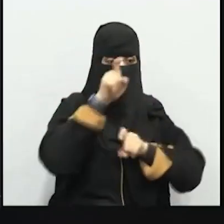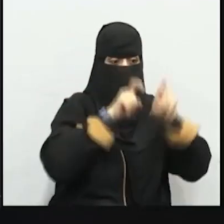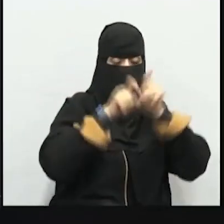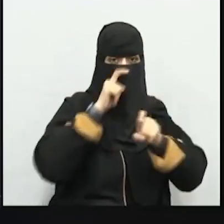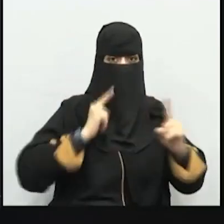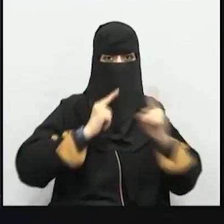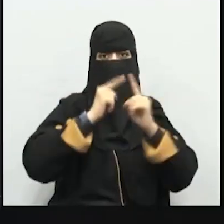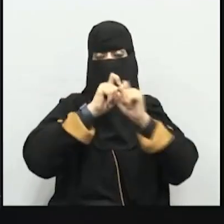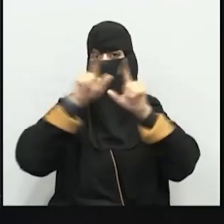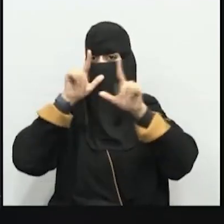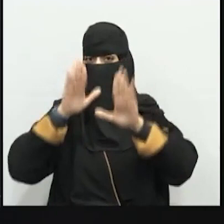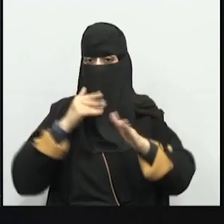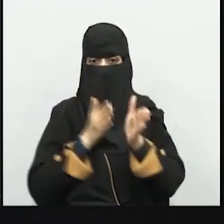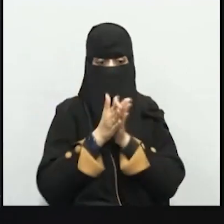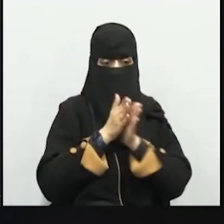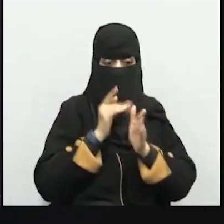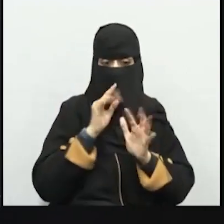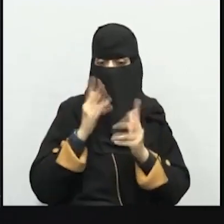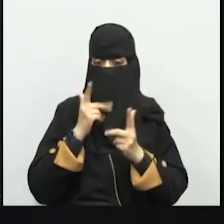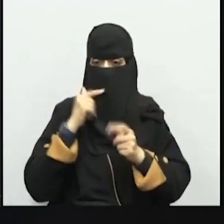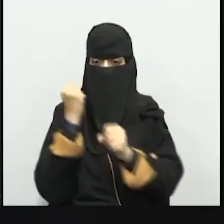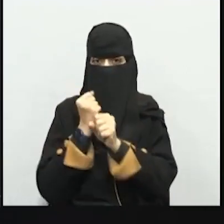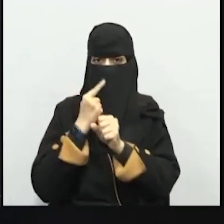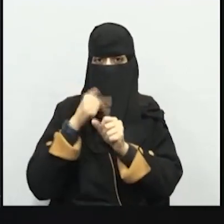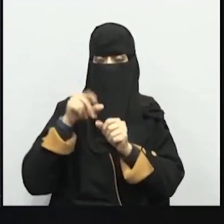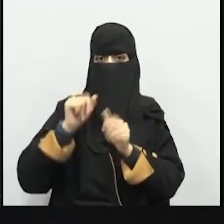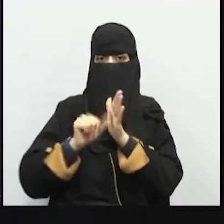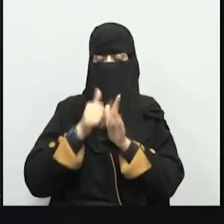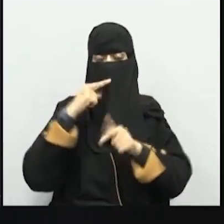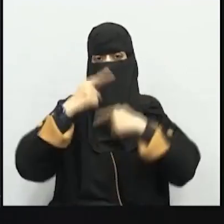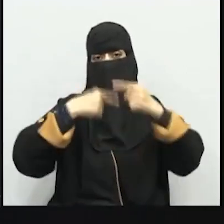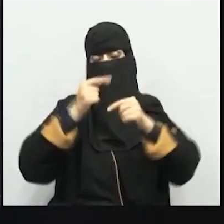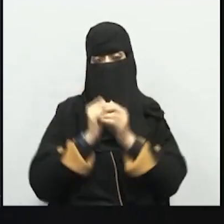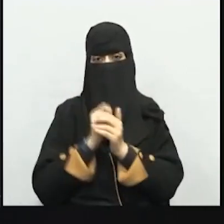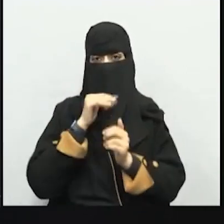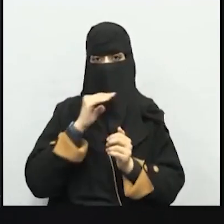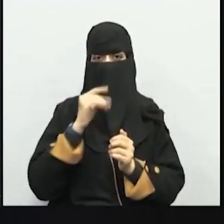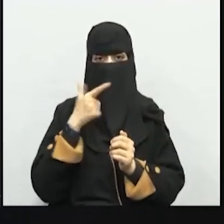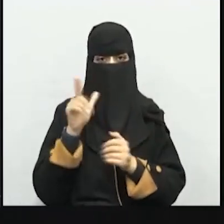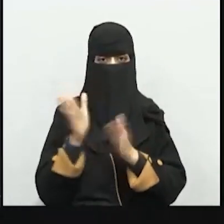الهدف الواضح ويحرص على المتابعة الدائمة. إجابة صحيحة.